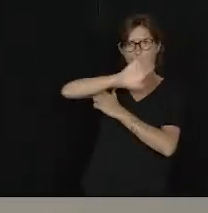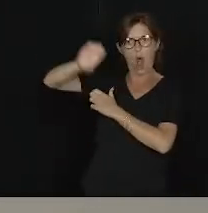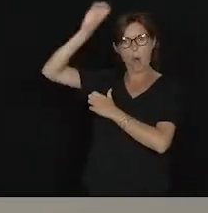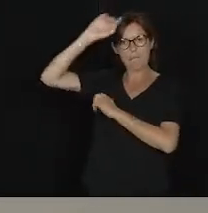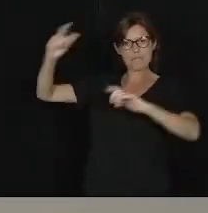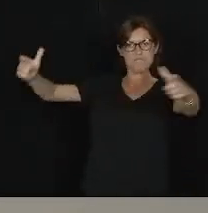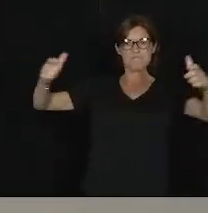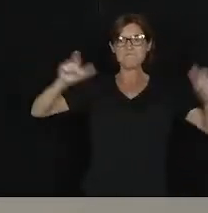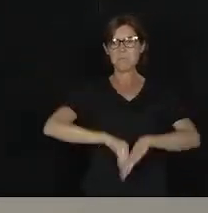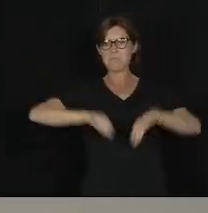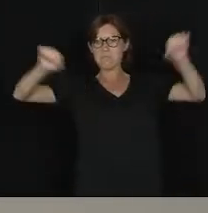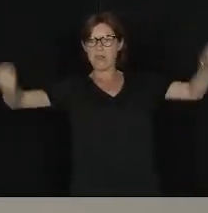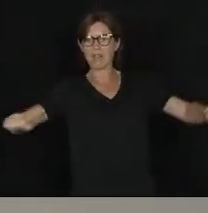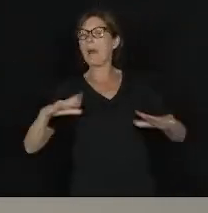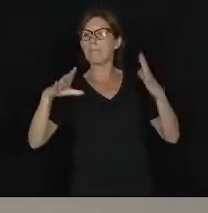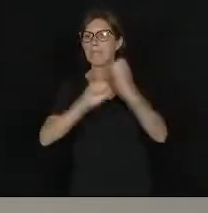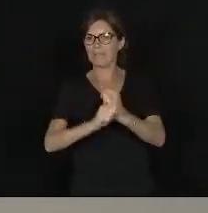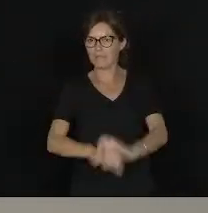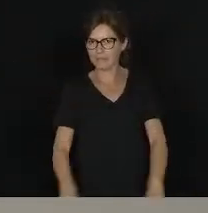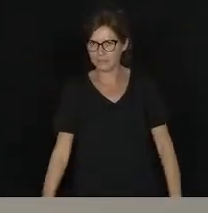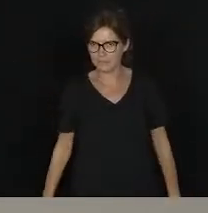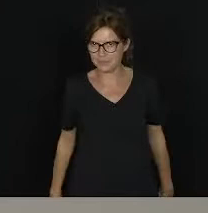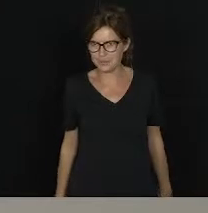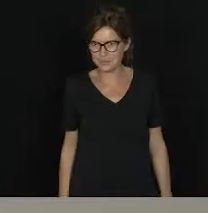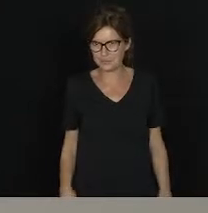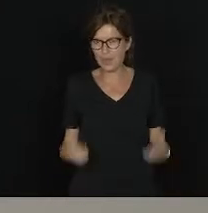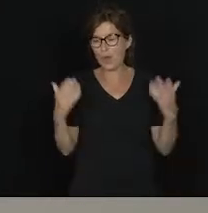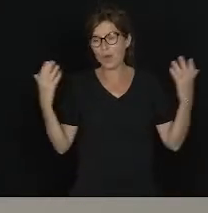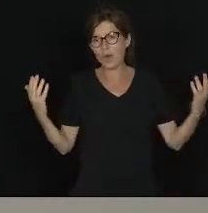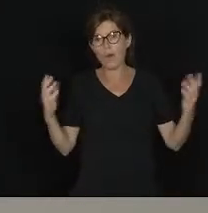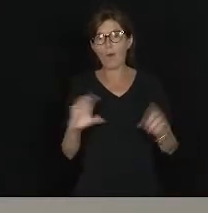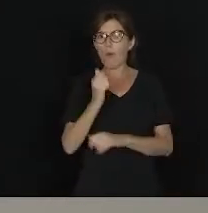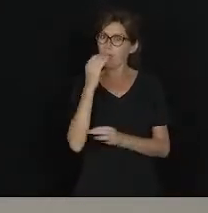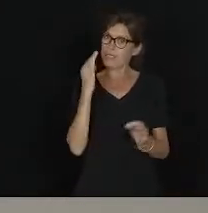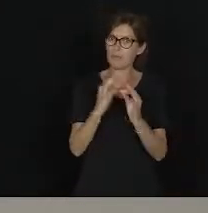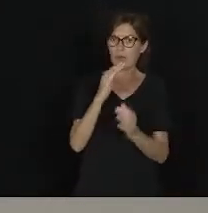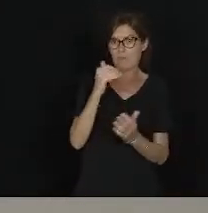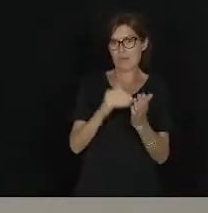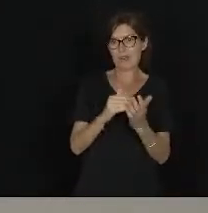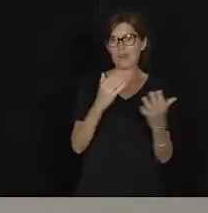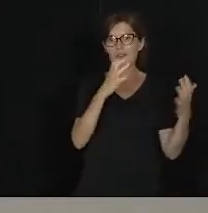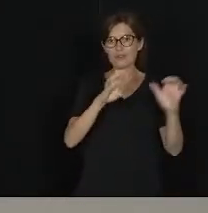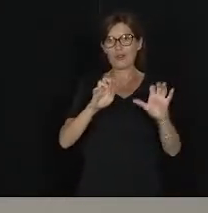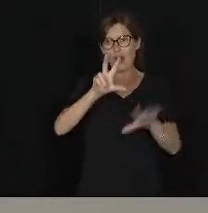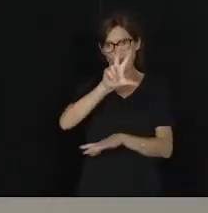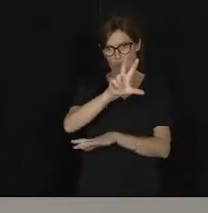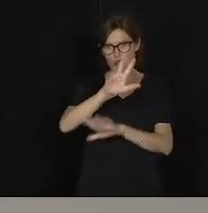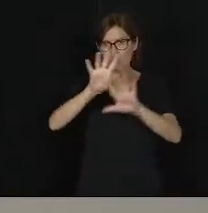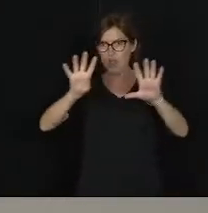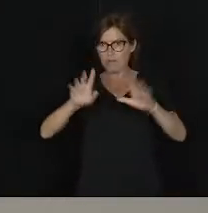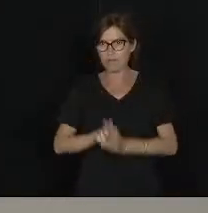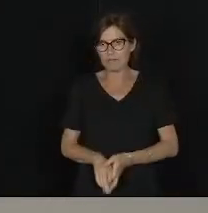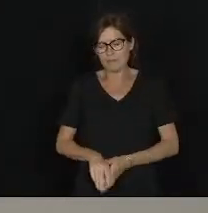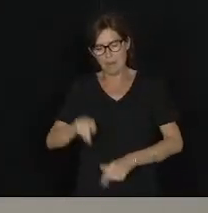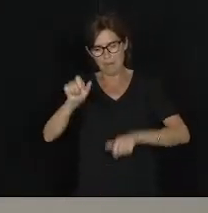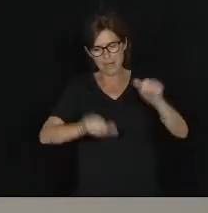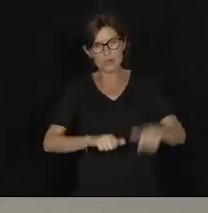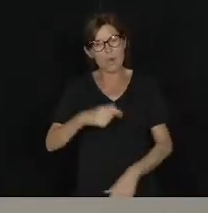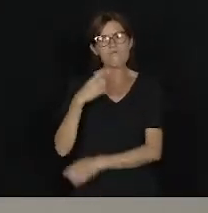thousand year Reich. Bref, tout ça pour vous dire que 1er septembre 1939, les gens pensent que tout ça est